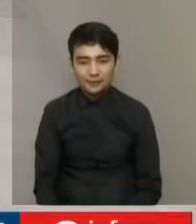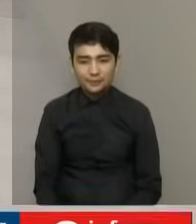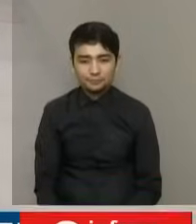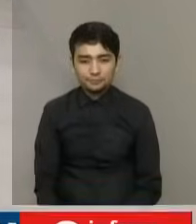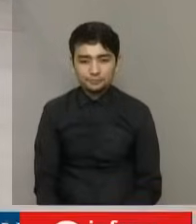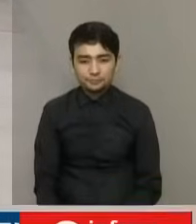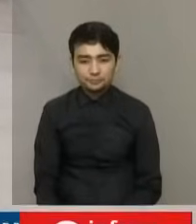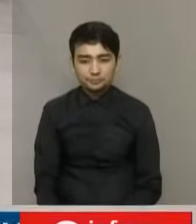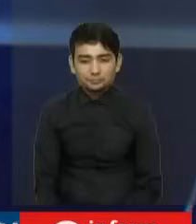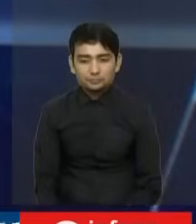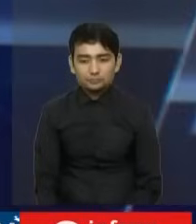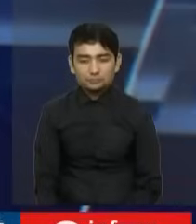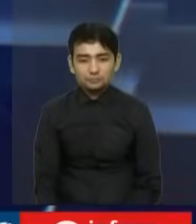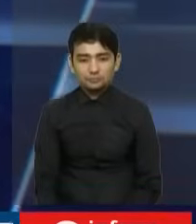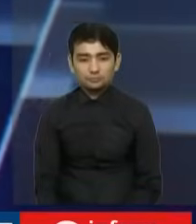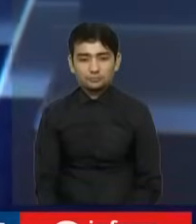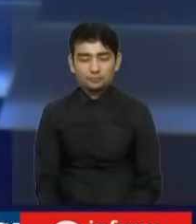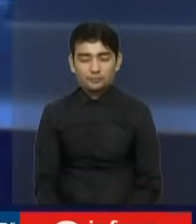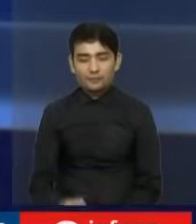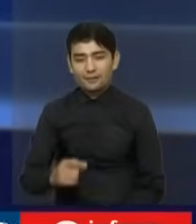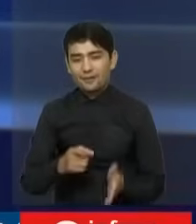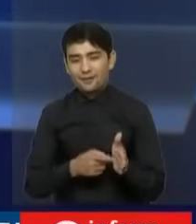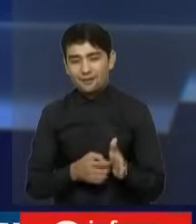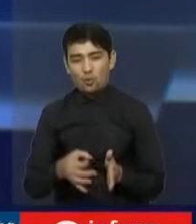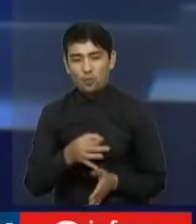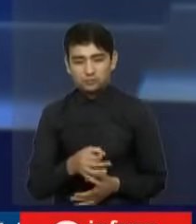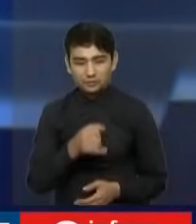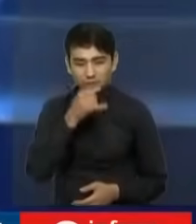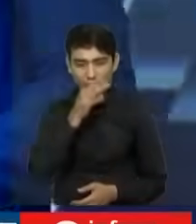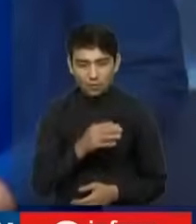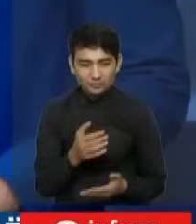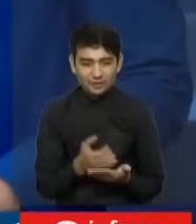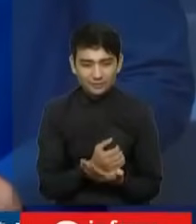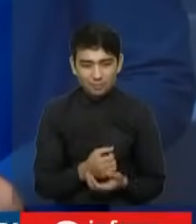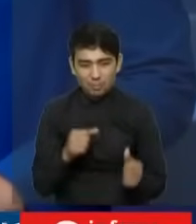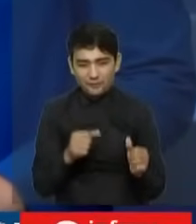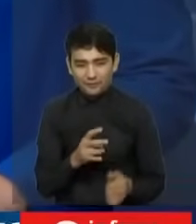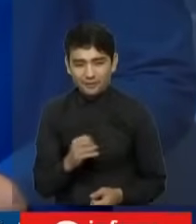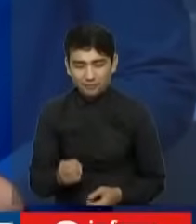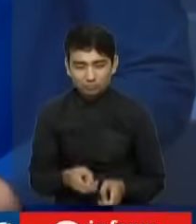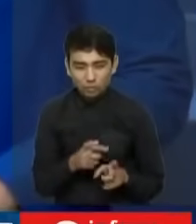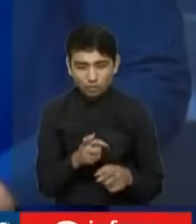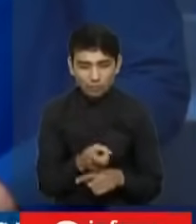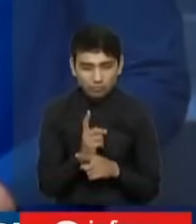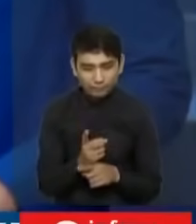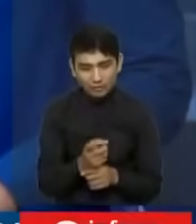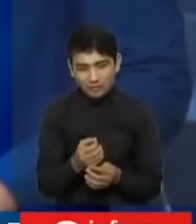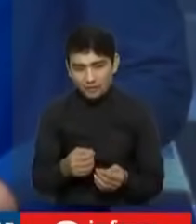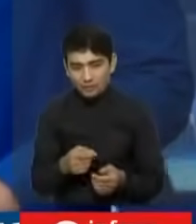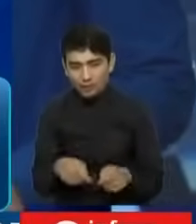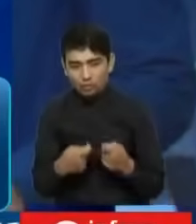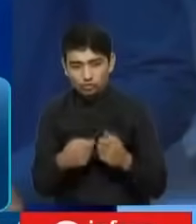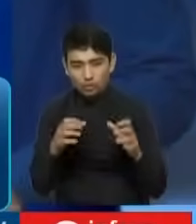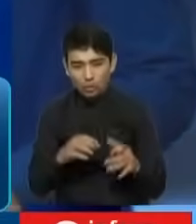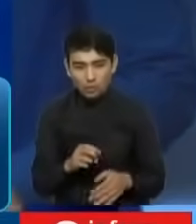Кубегенов, Информбюро. В Карагандинской области не могут найти управу на браконьеров. Егери нарушителей ловят, а